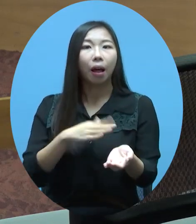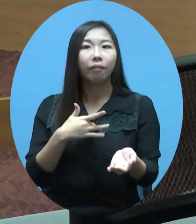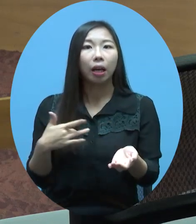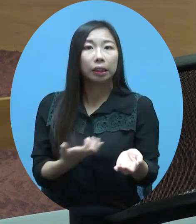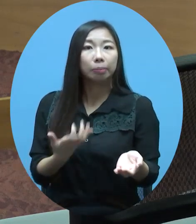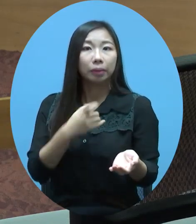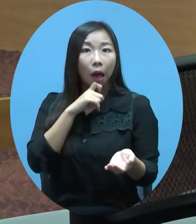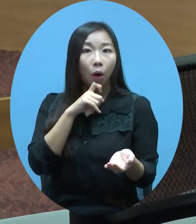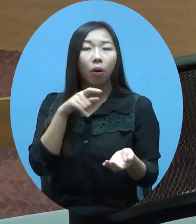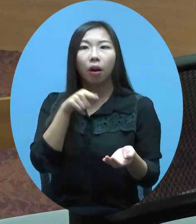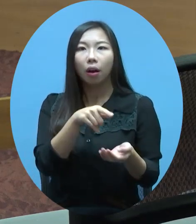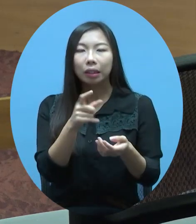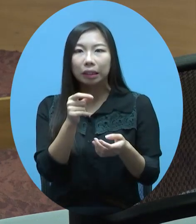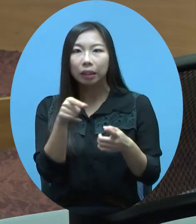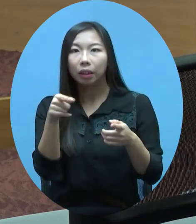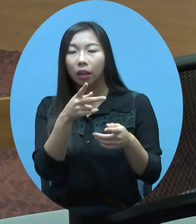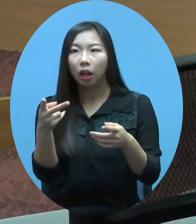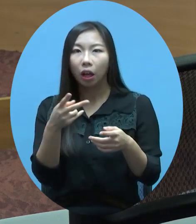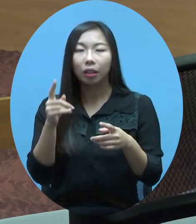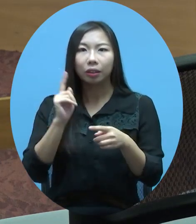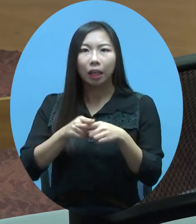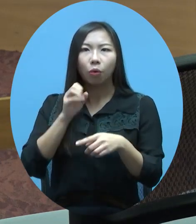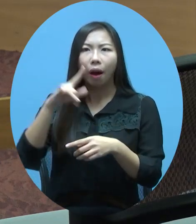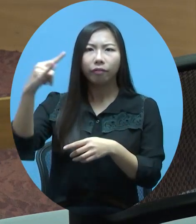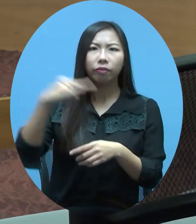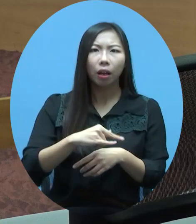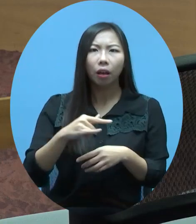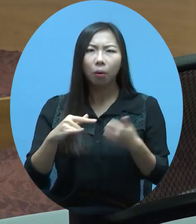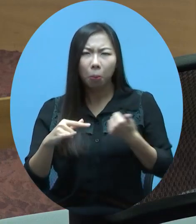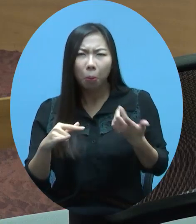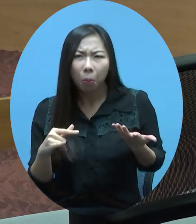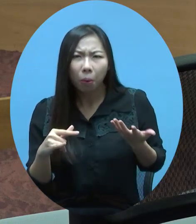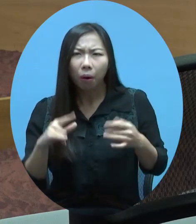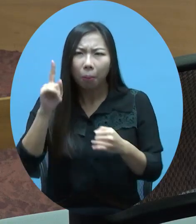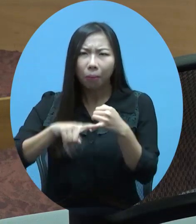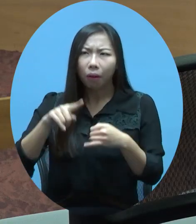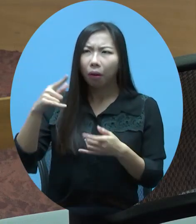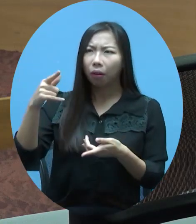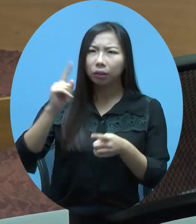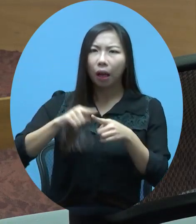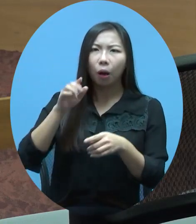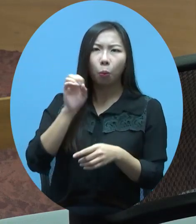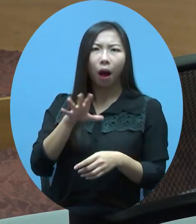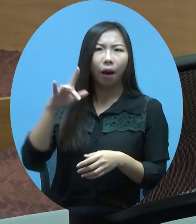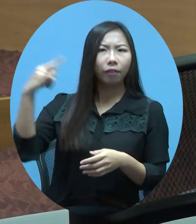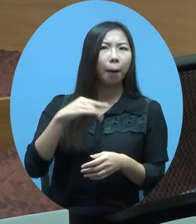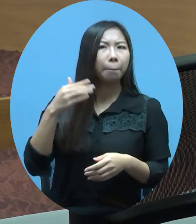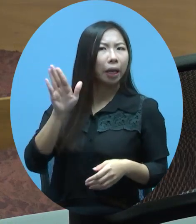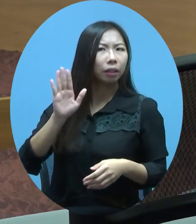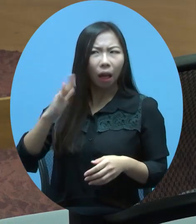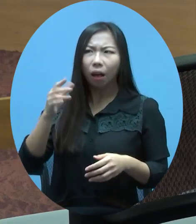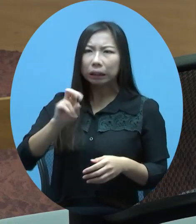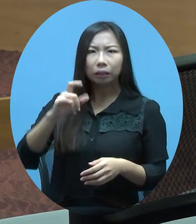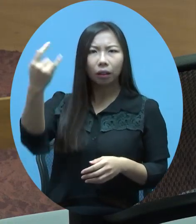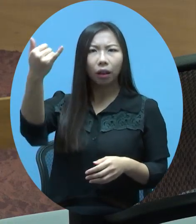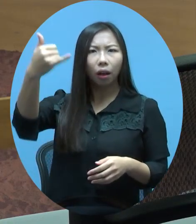診者嘅密切接觸者係唔可以坐包機翻嚟，但係點解啲兩子弟到最後又係坐咗包機翻嚟嘅咧？而家知唔知